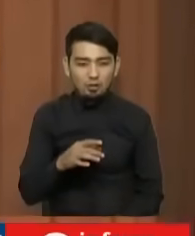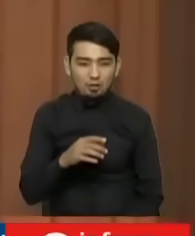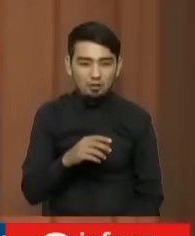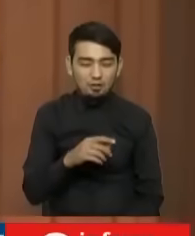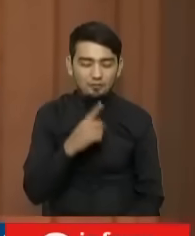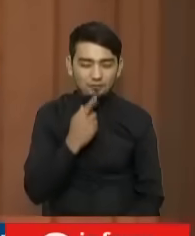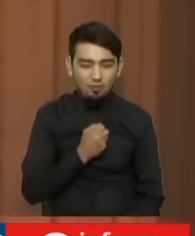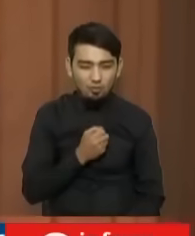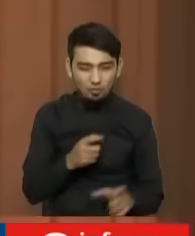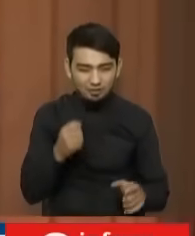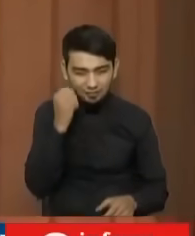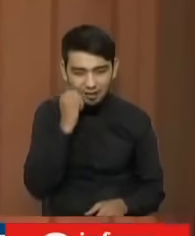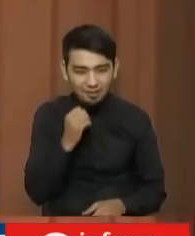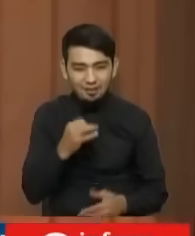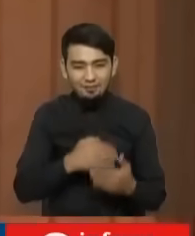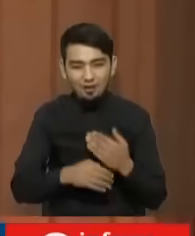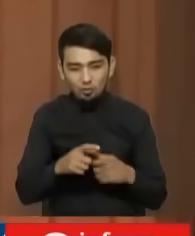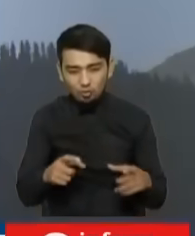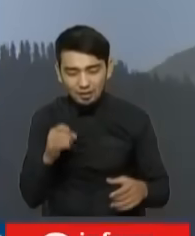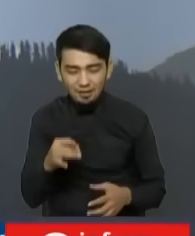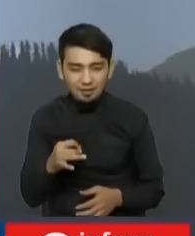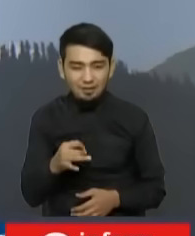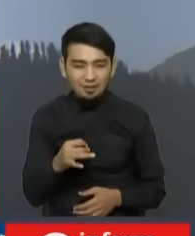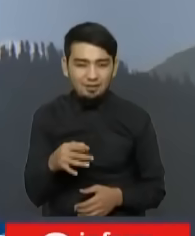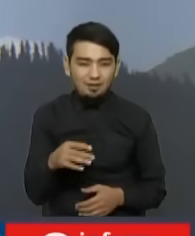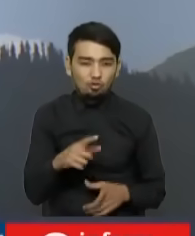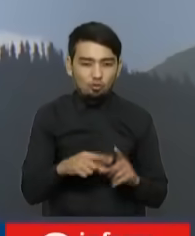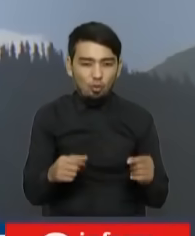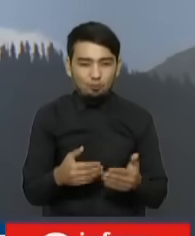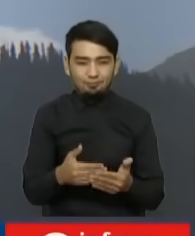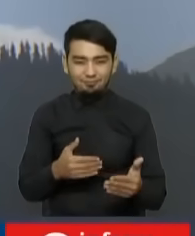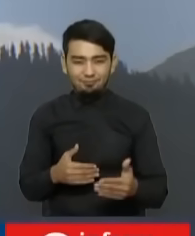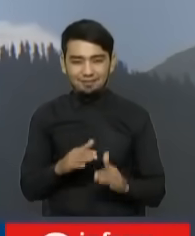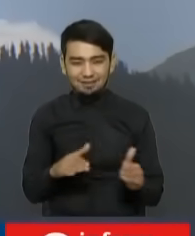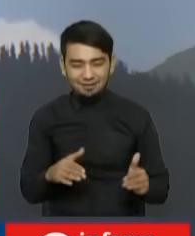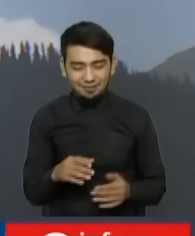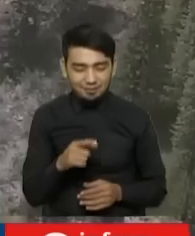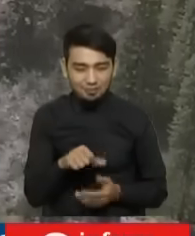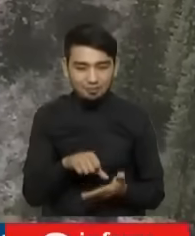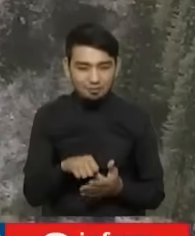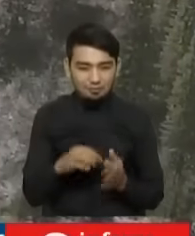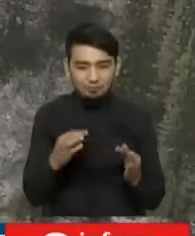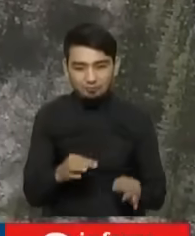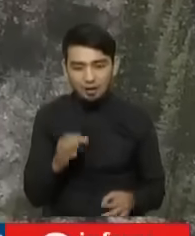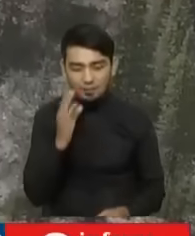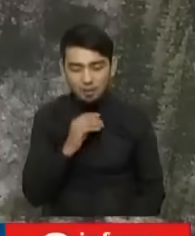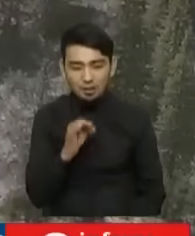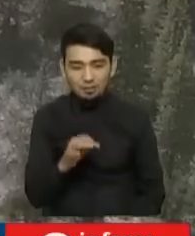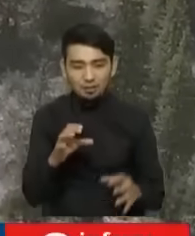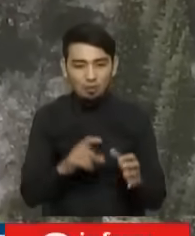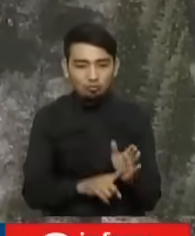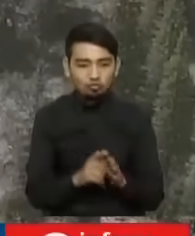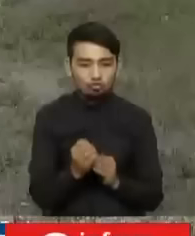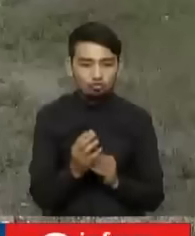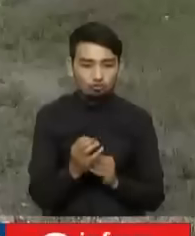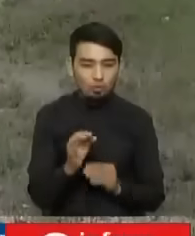ардагерлері, зейнеткерлер мен мүмкіндігі шектеулі жандар, сондай-ақ мектеп жасына дейінгі балалар ғана босатылады. Қаулы заңды күшіне қазанның 14